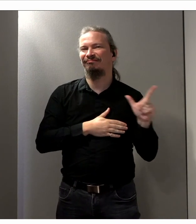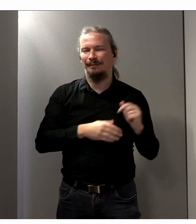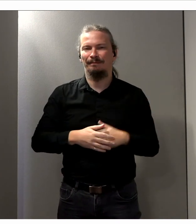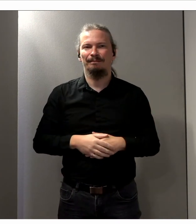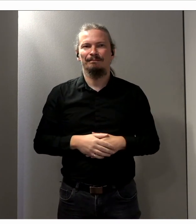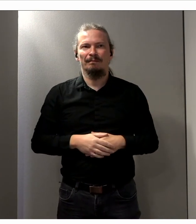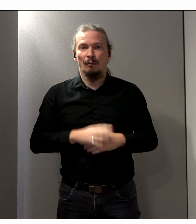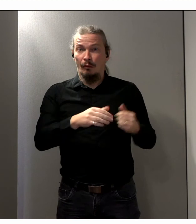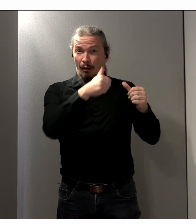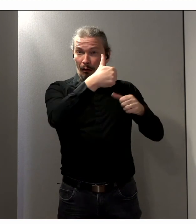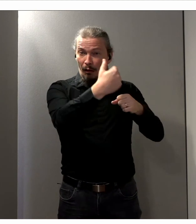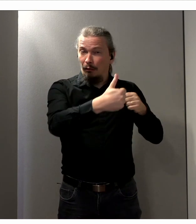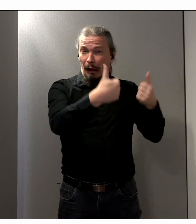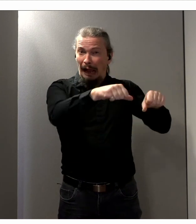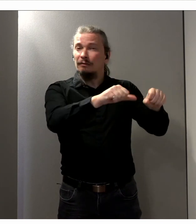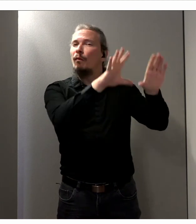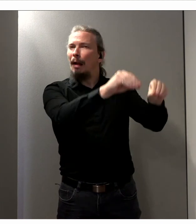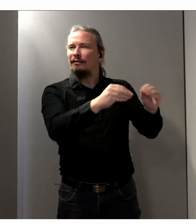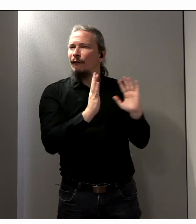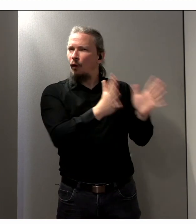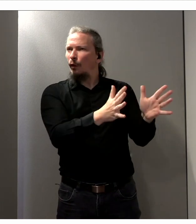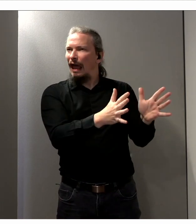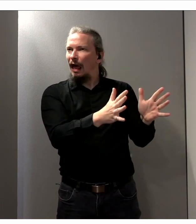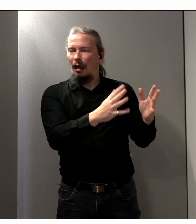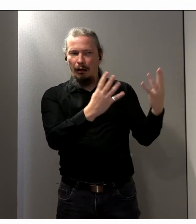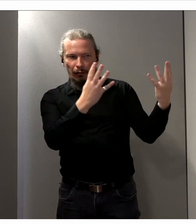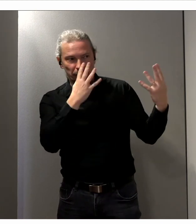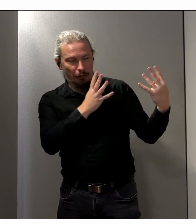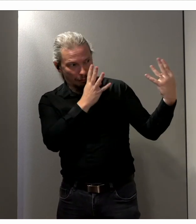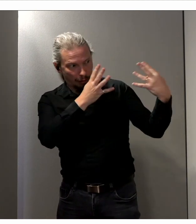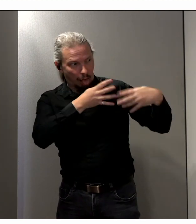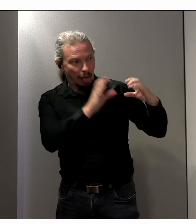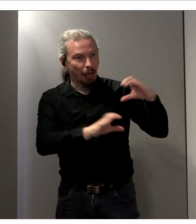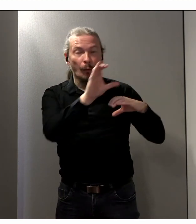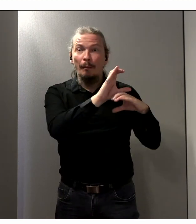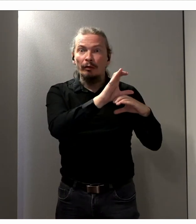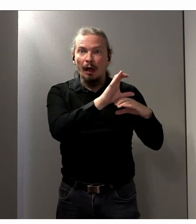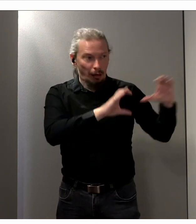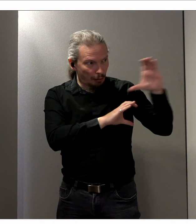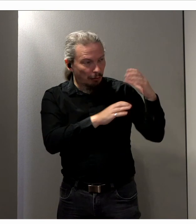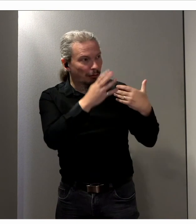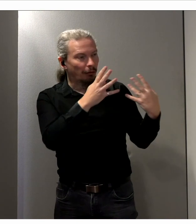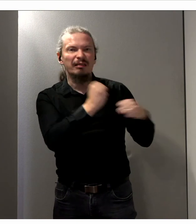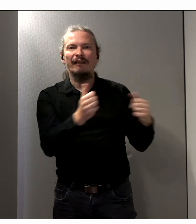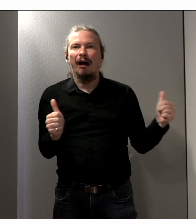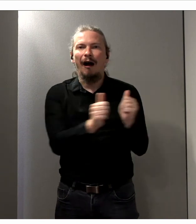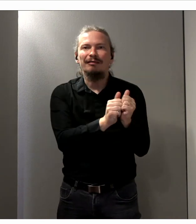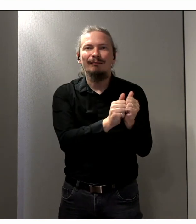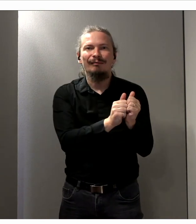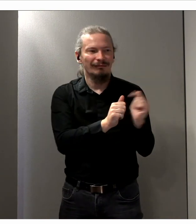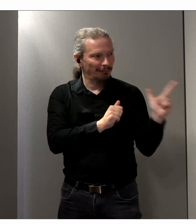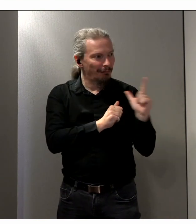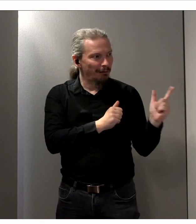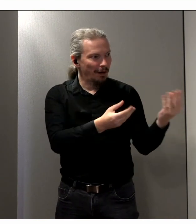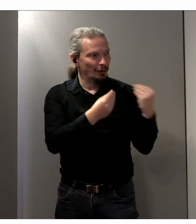tout au long de ce volontariat, on s'est rendu compte qu'on avait plein de compétences qui étaient complémentaires et que de travailler ensemble, ça nous